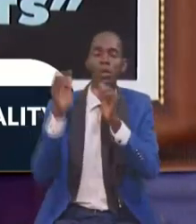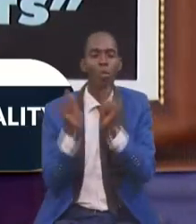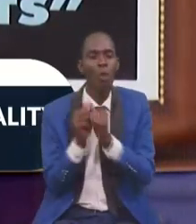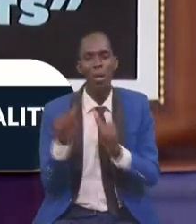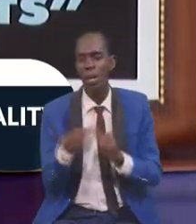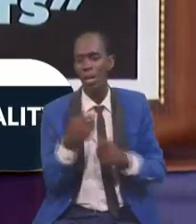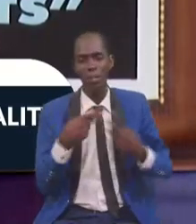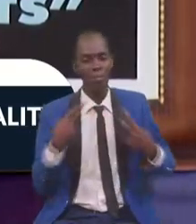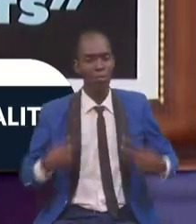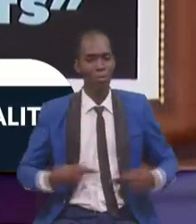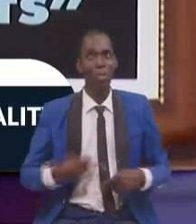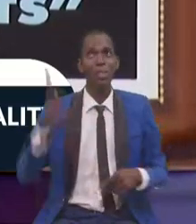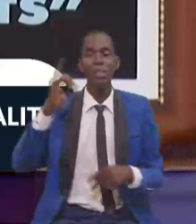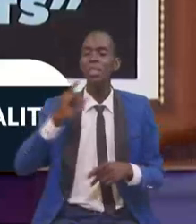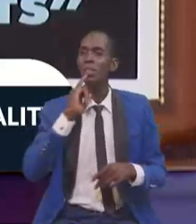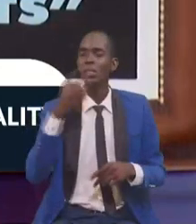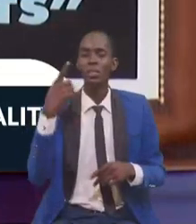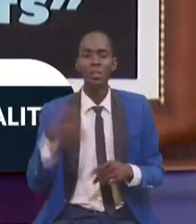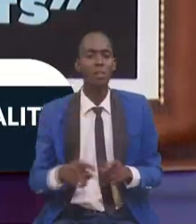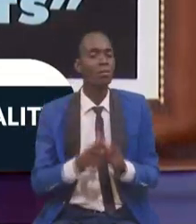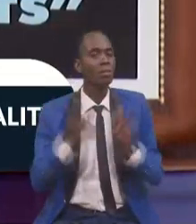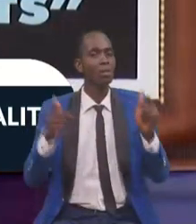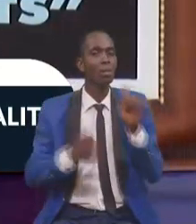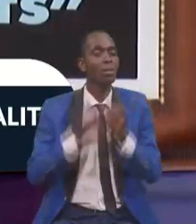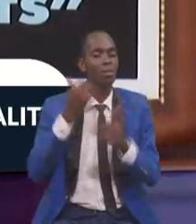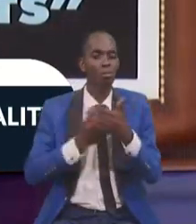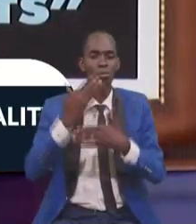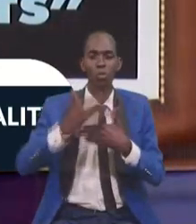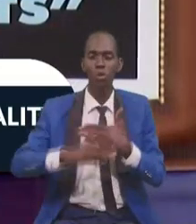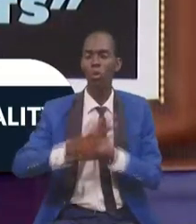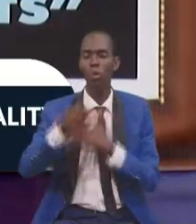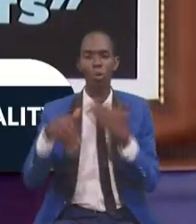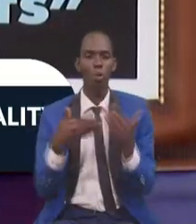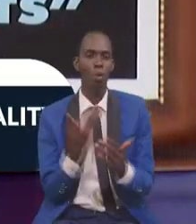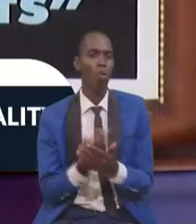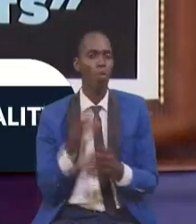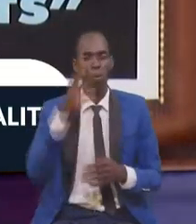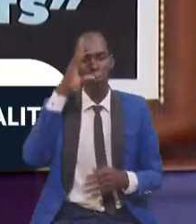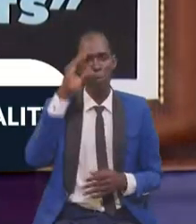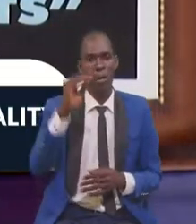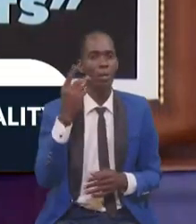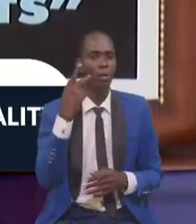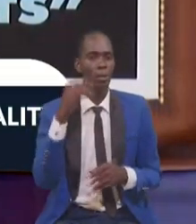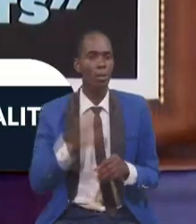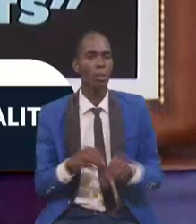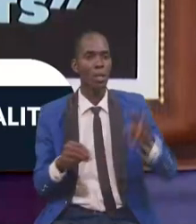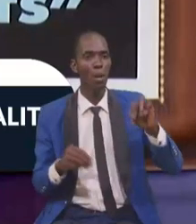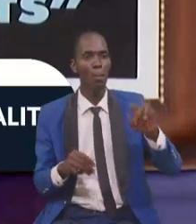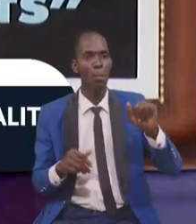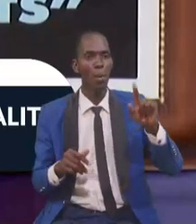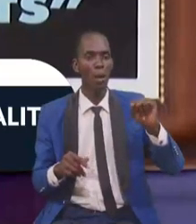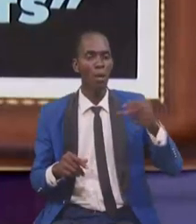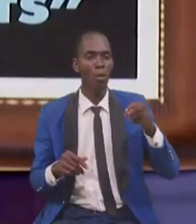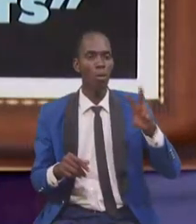un sacrificateur. Il est plus grand que le plus grand de tous les hommes. Matthieu